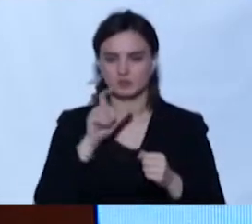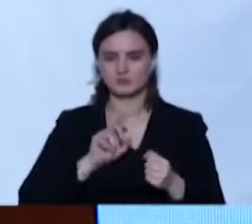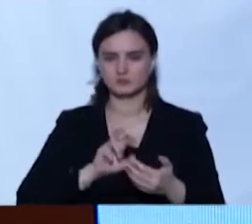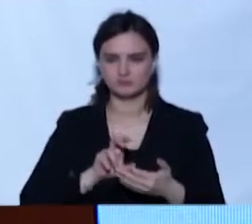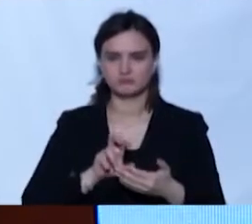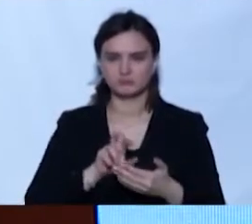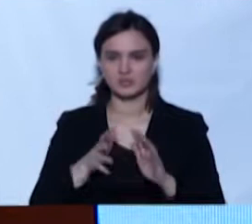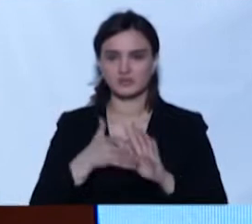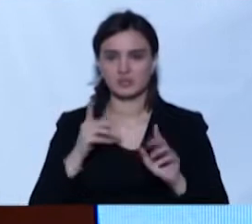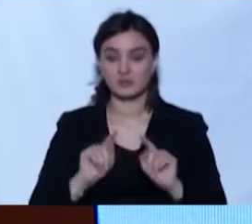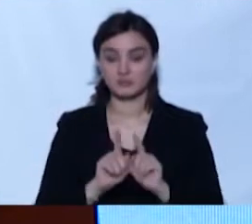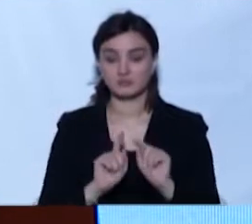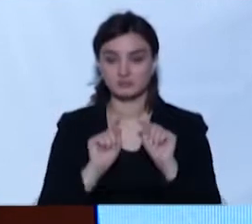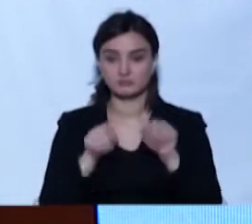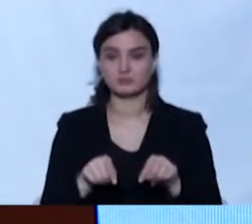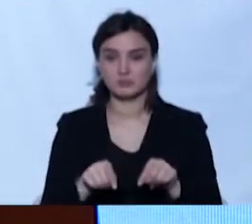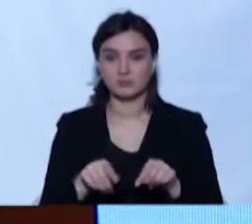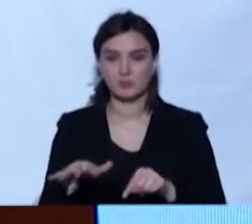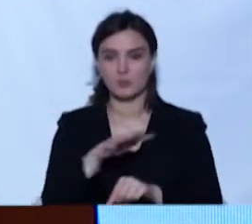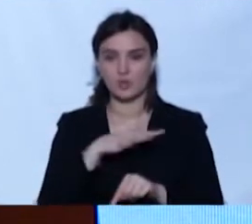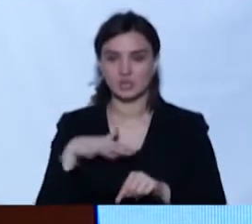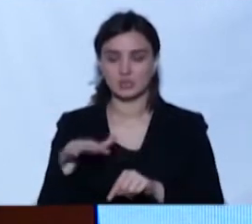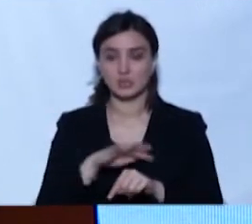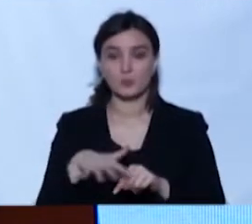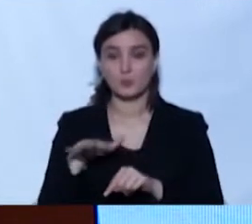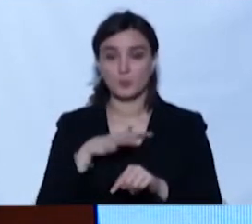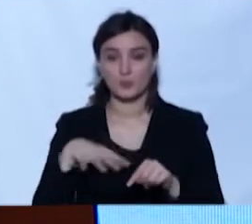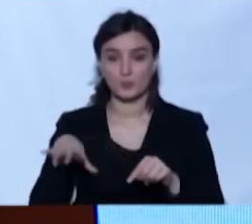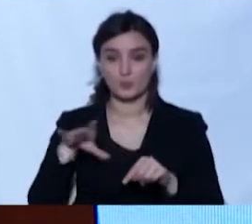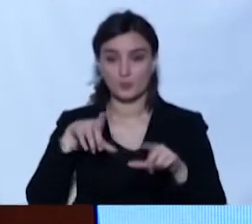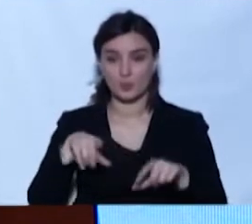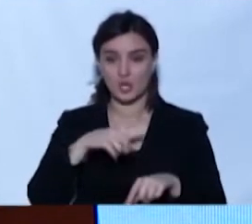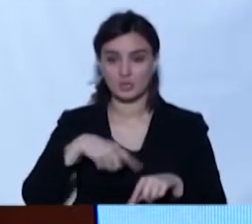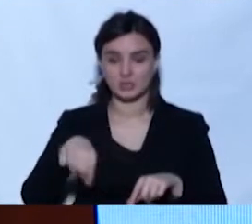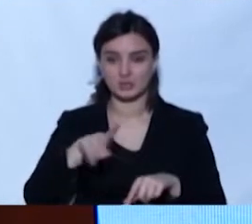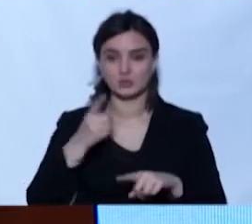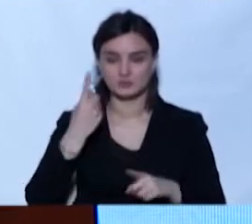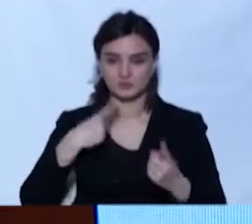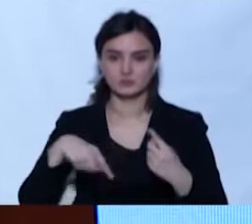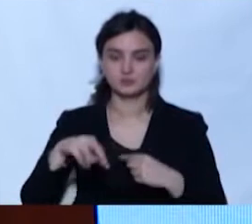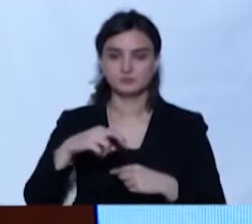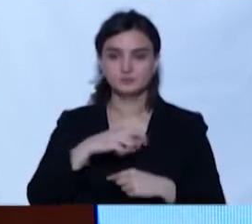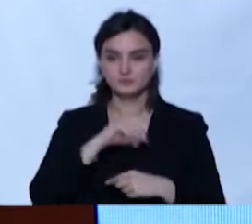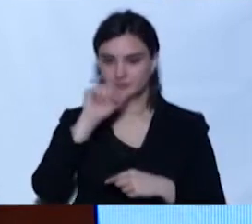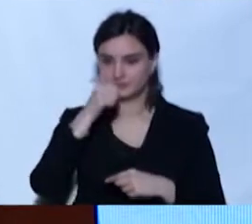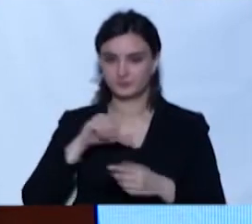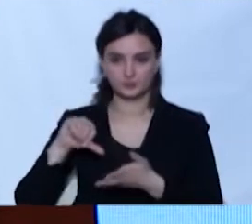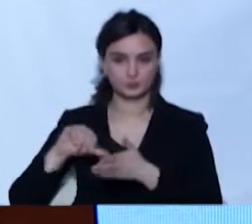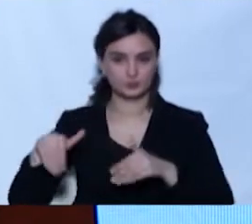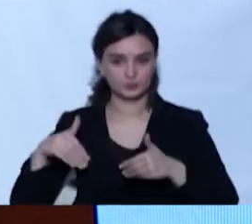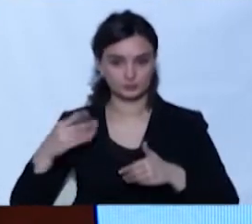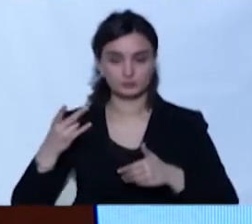მოედანზე, როდესაც გამოვა მოედნიდან, ახლა რა თქმა უნდა ეს ქანდაკება აღარ დგას აქ, მაგრამ ოდესღაც